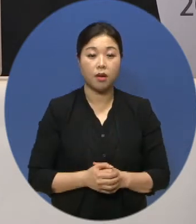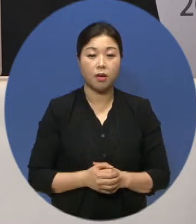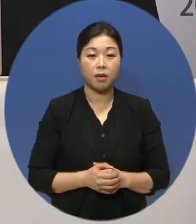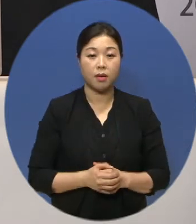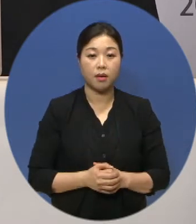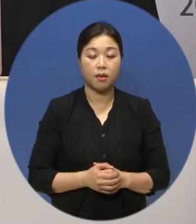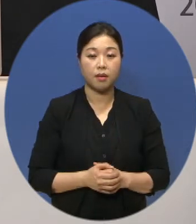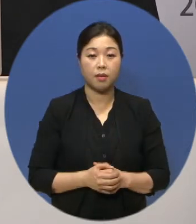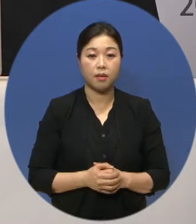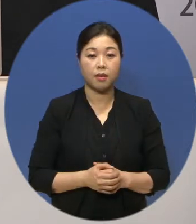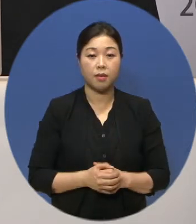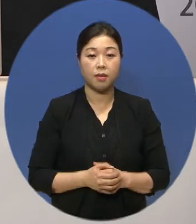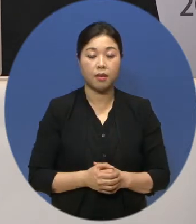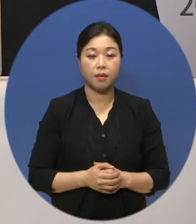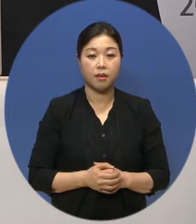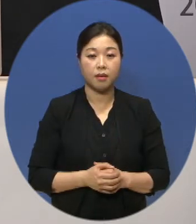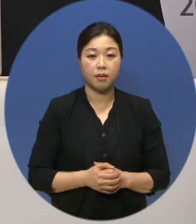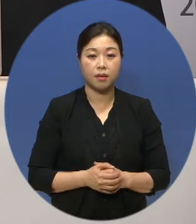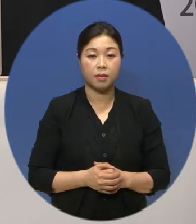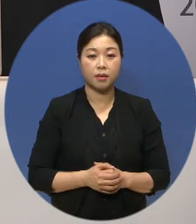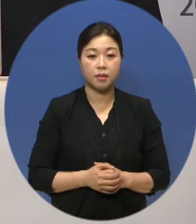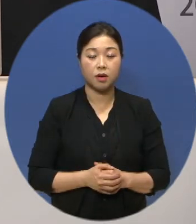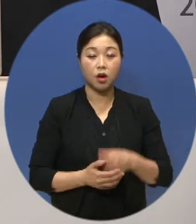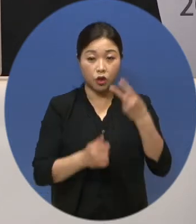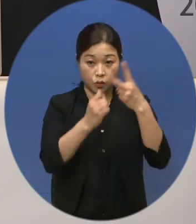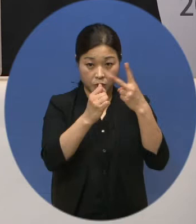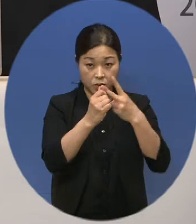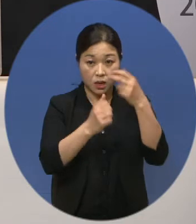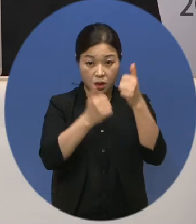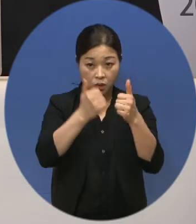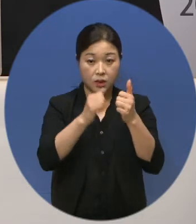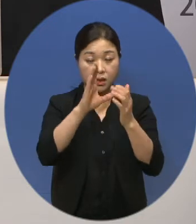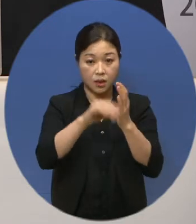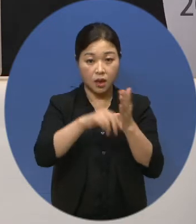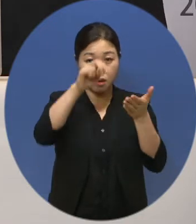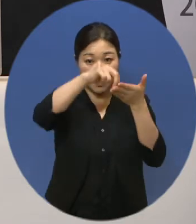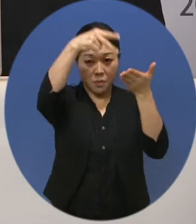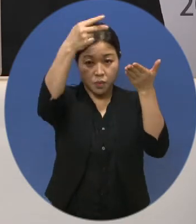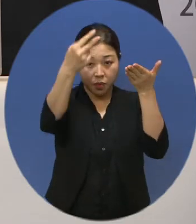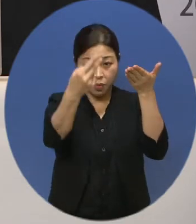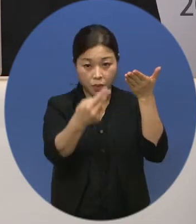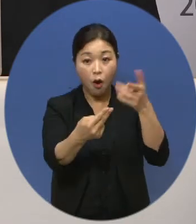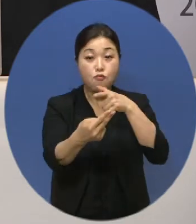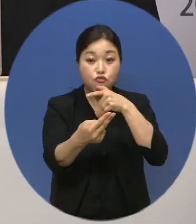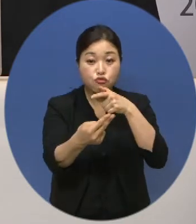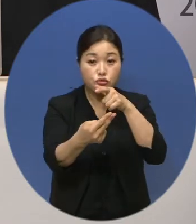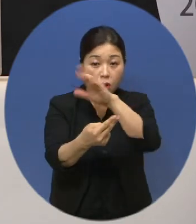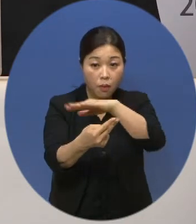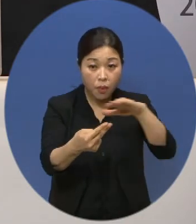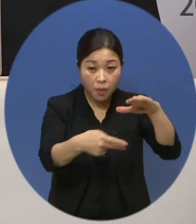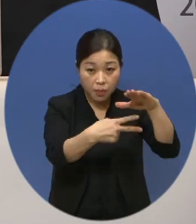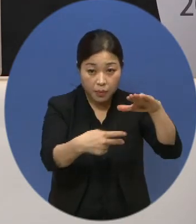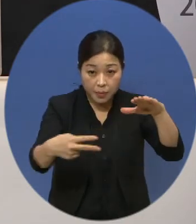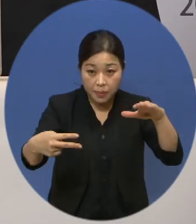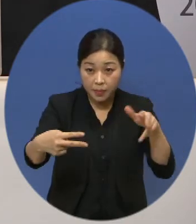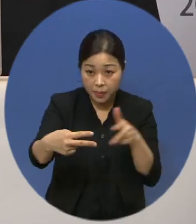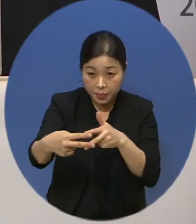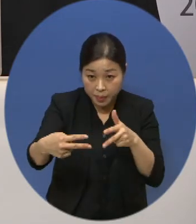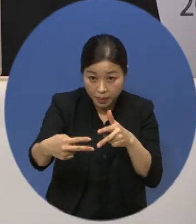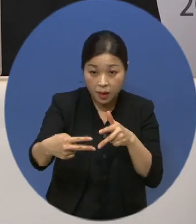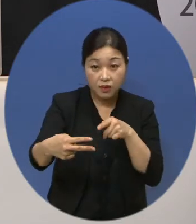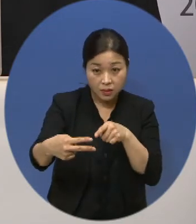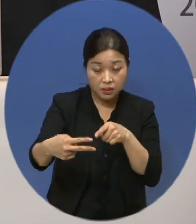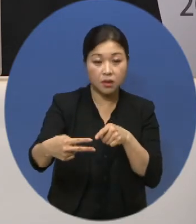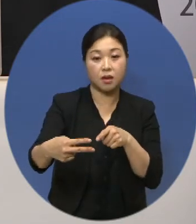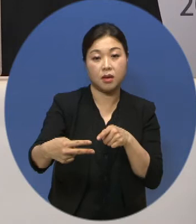이제 하는 지점 마지막 두 번째 경기에 다이빙하는 지점 물속 안에서 찍는 장면이었는데 그게 처음에는